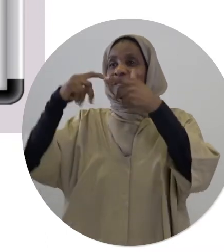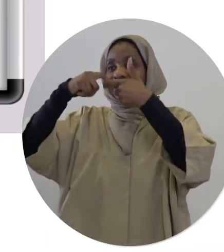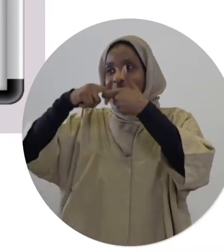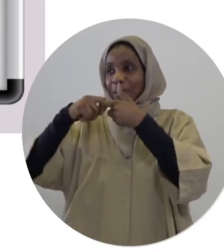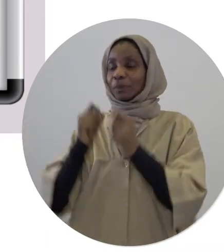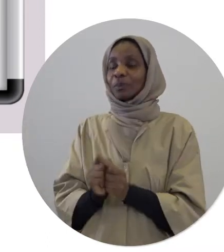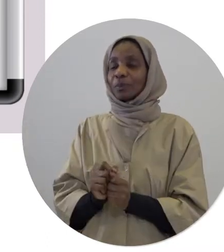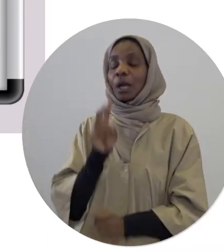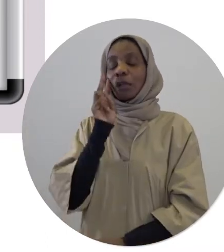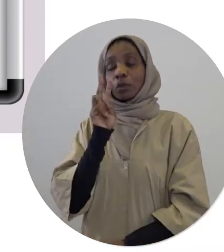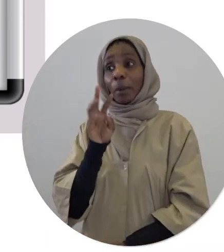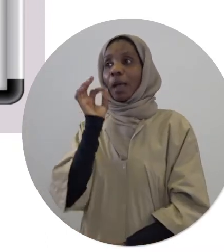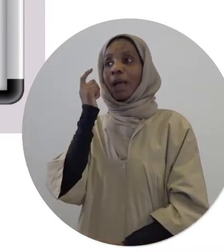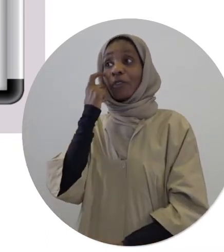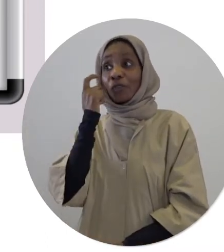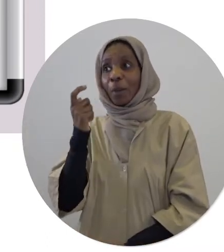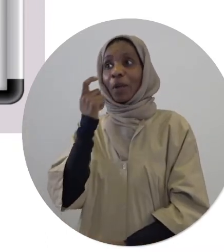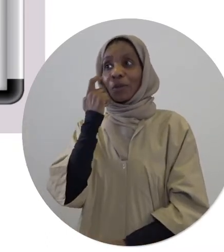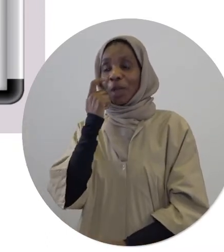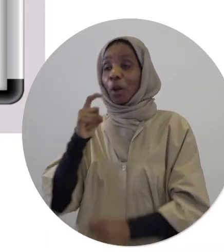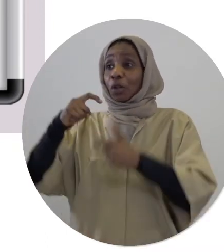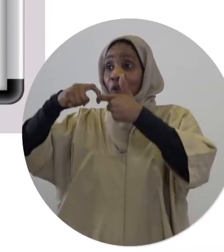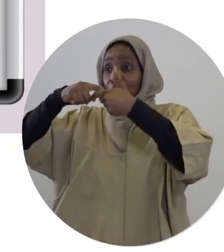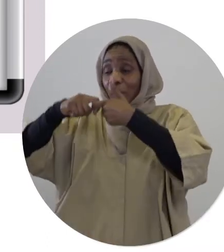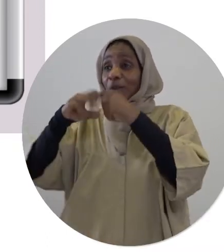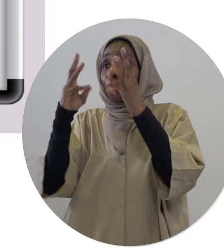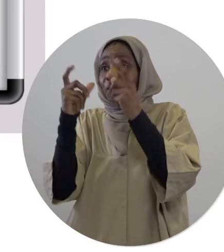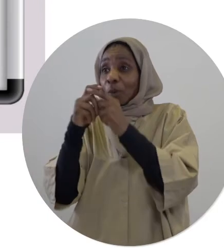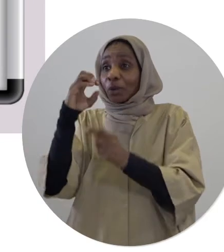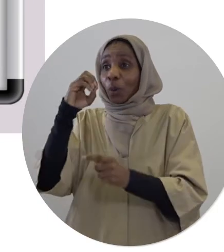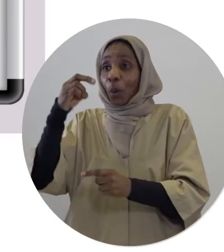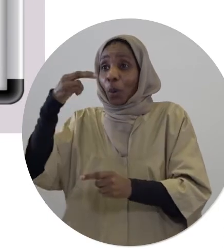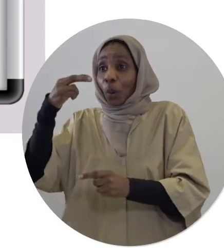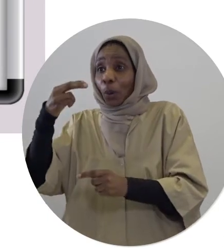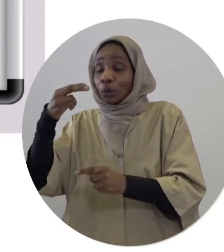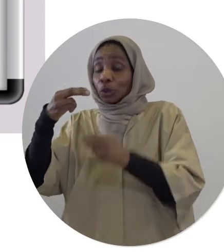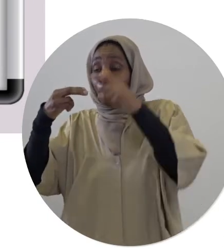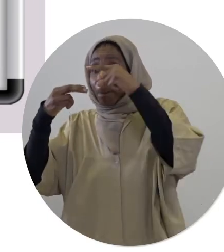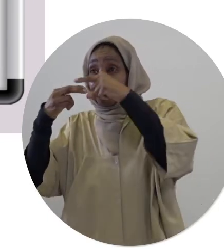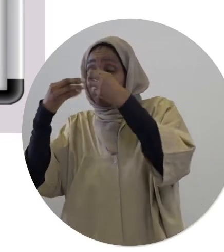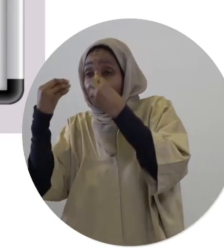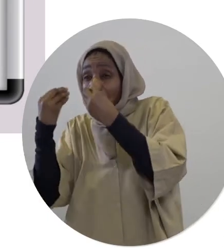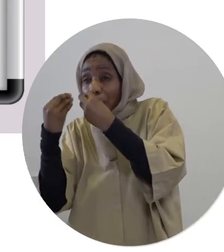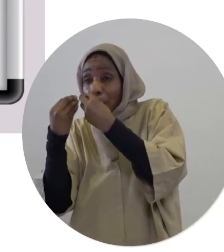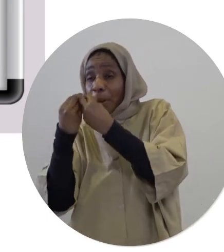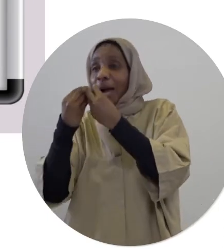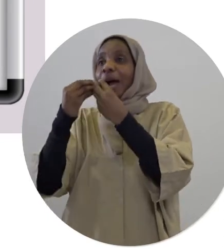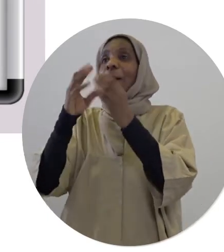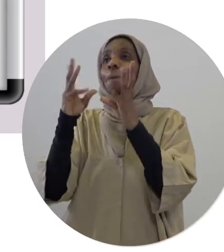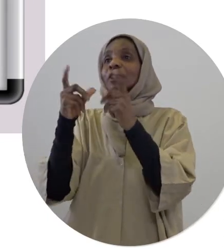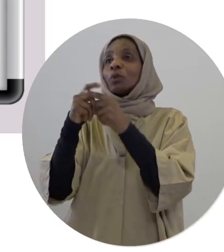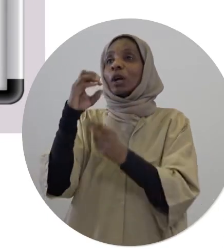انتبه جيدا، عند ارتباط مجموعة الهيدروكسيل مباشرة، الارتباط المباشر بين